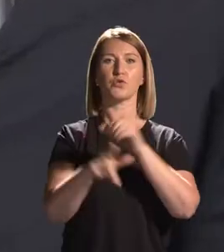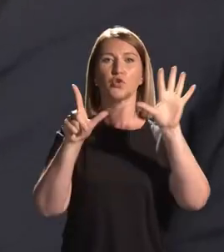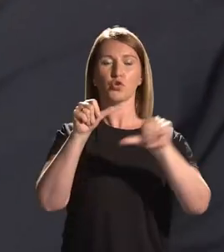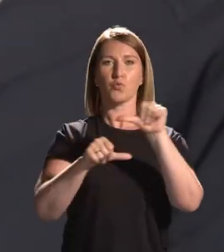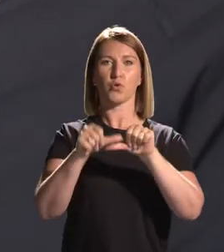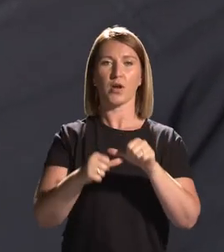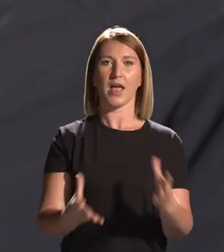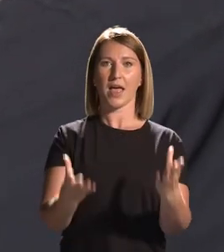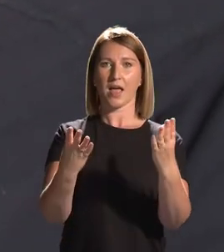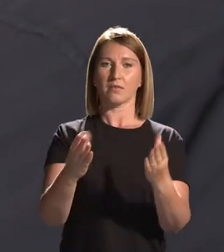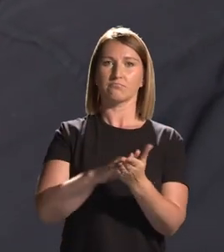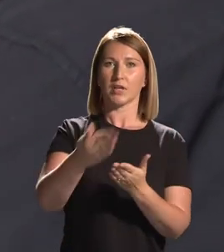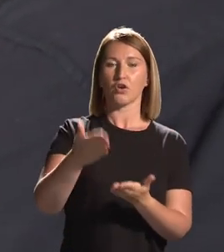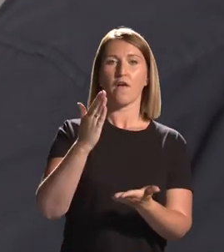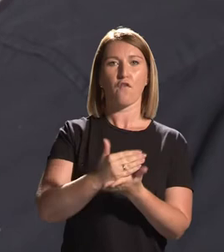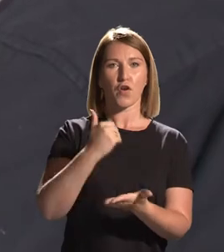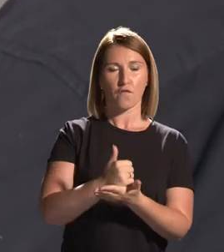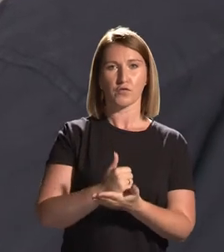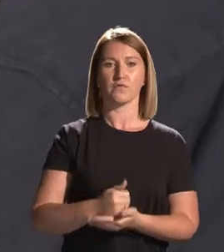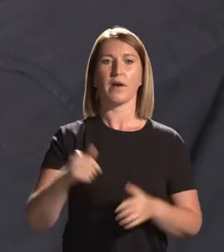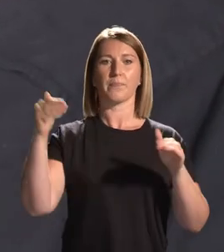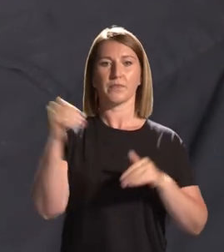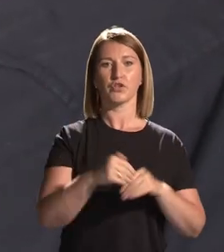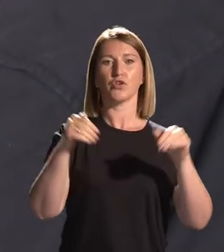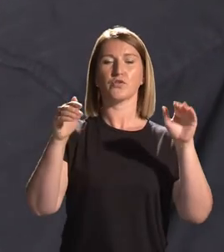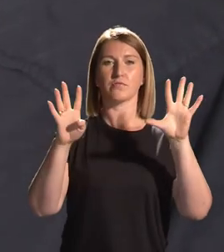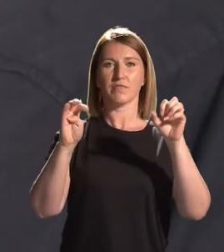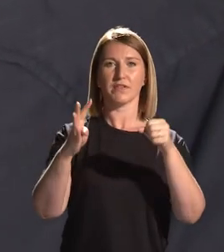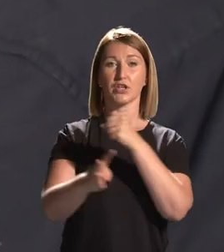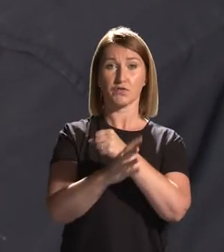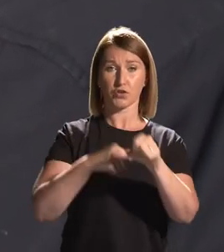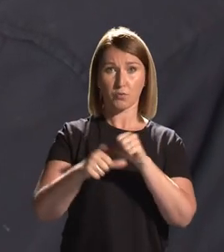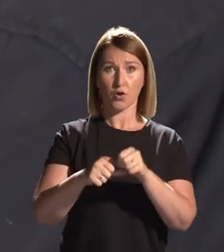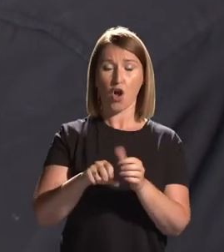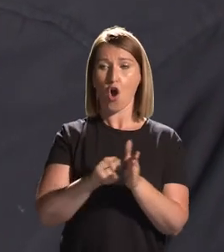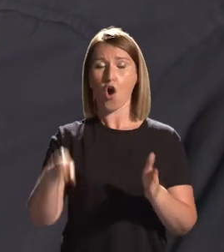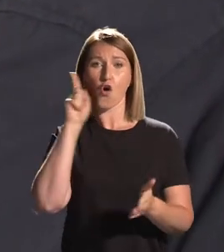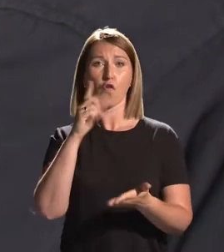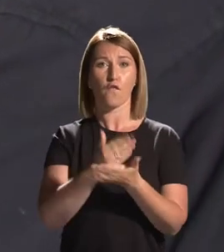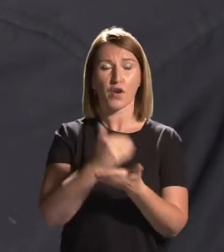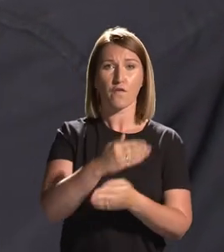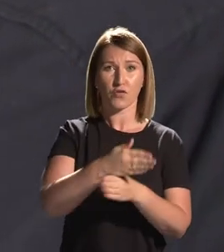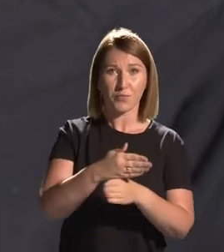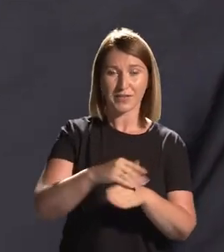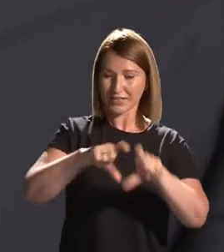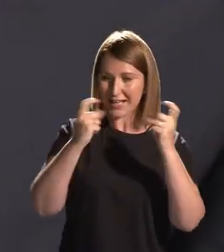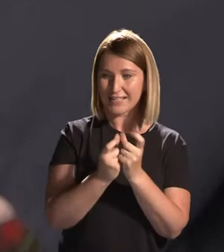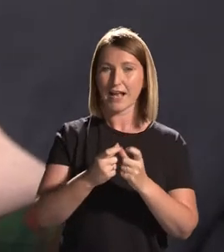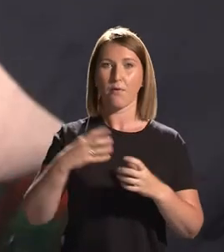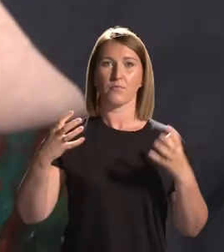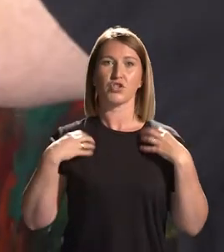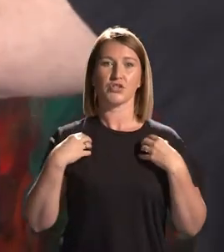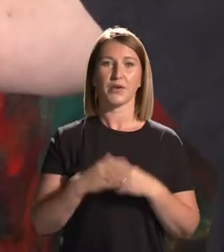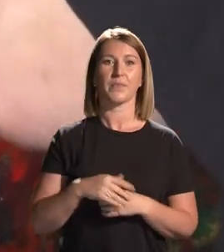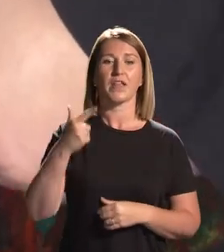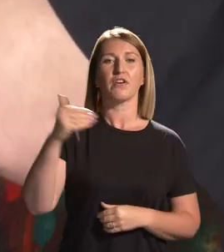roku Nagroda Wojewódzka w dziedzinie plastyki, w 1990 Nagroda Wojewody Pilskiego za całokształt osiągnięć twórczych, w